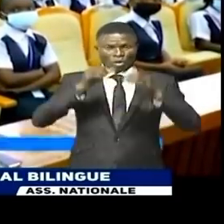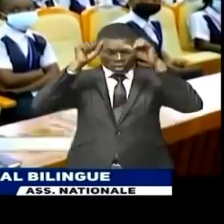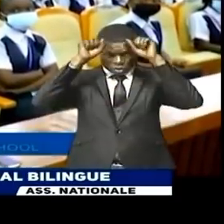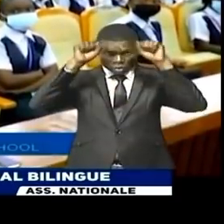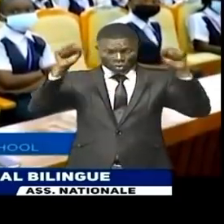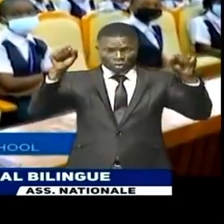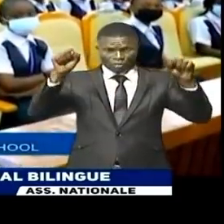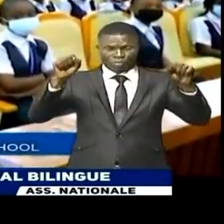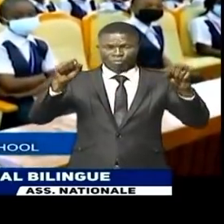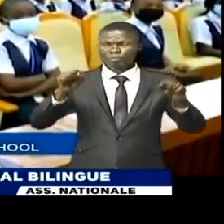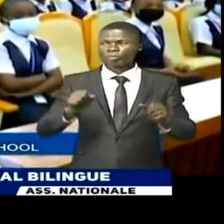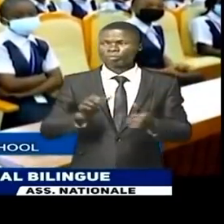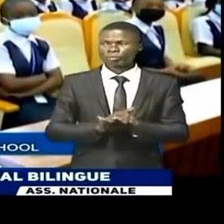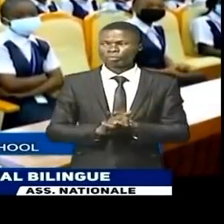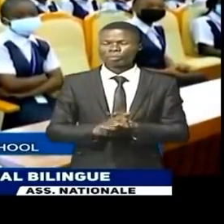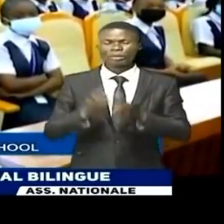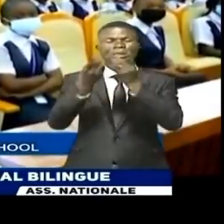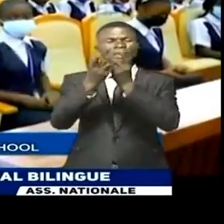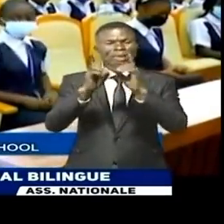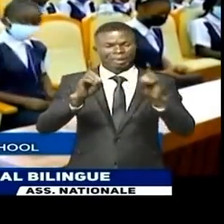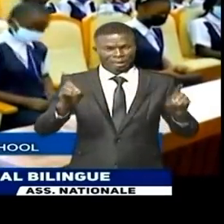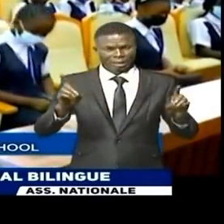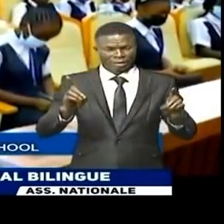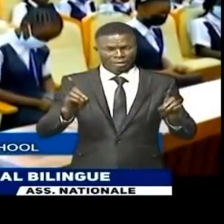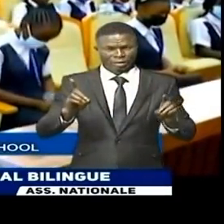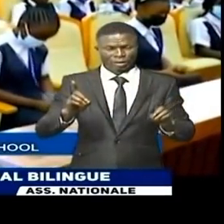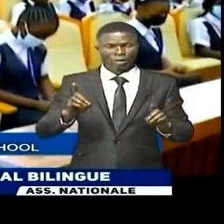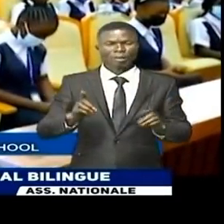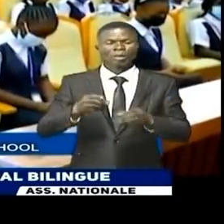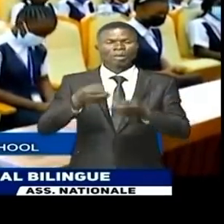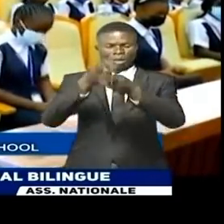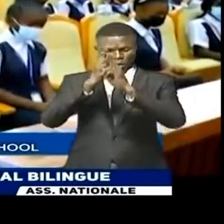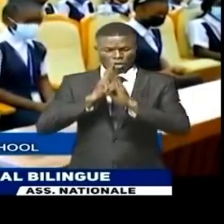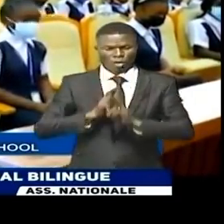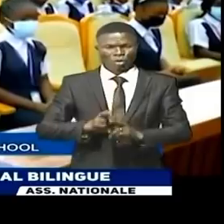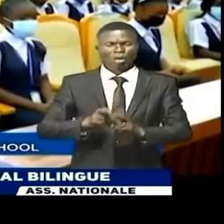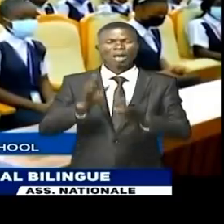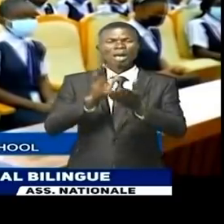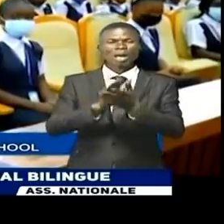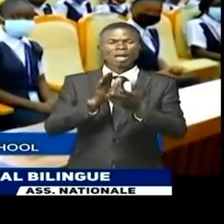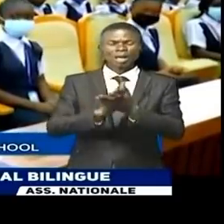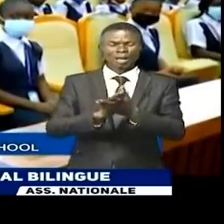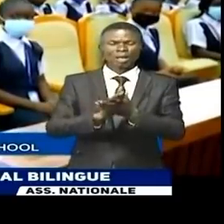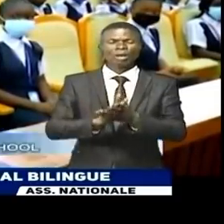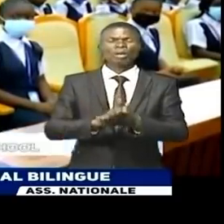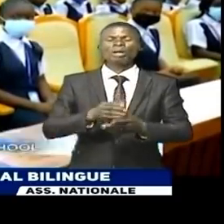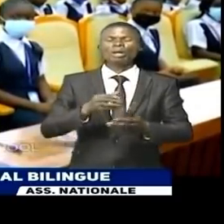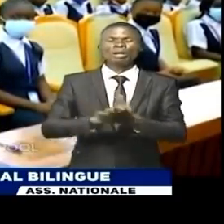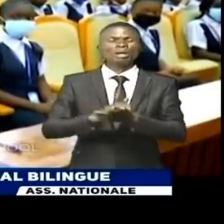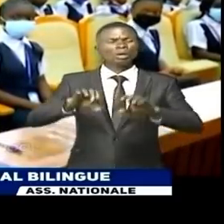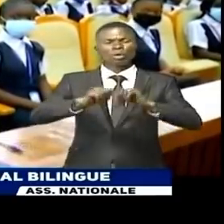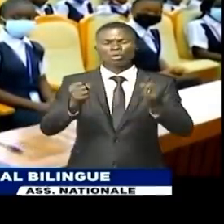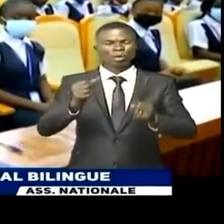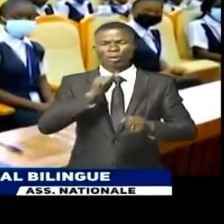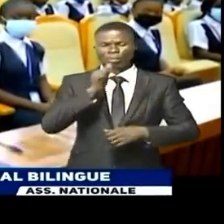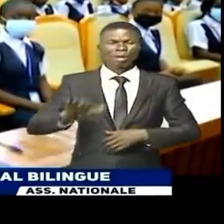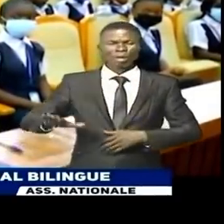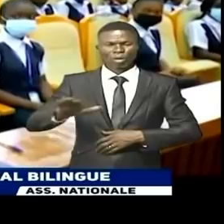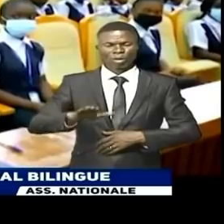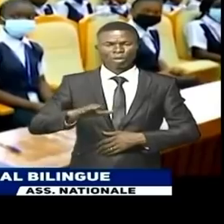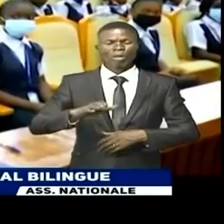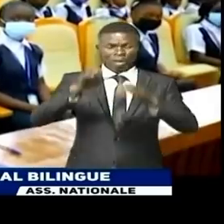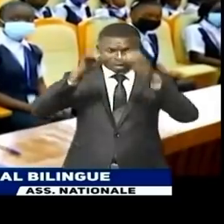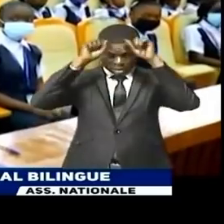temple de la démocratie nous honore et ravive la flamme de notre faim il est beau lagon la république honorable